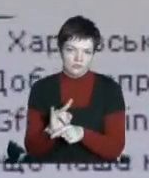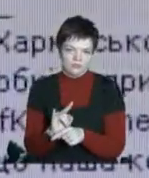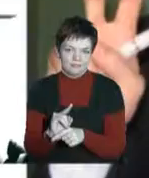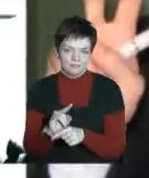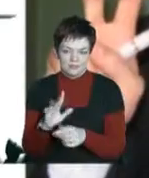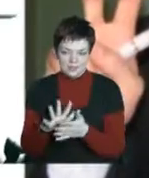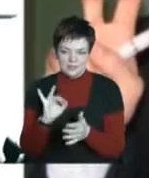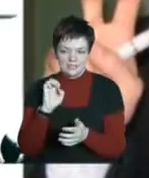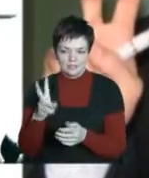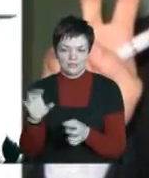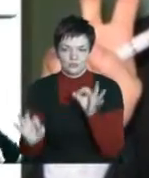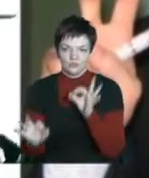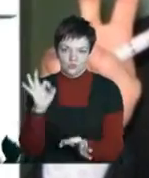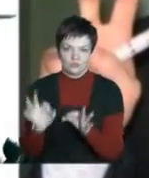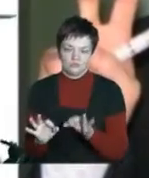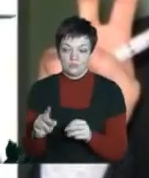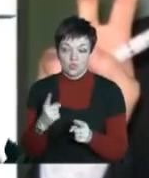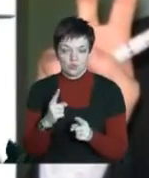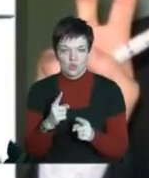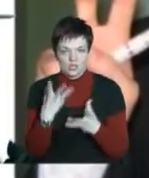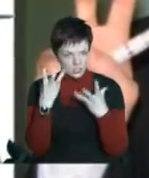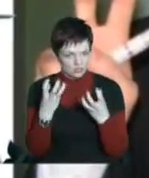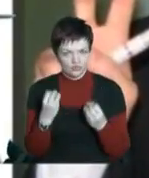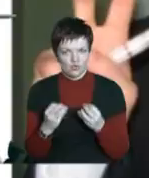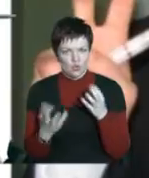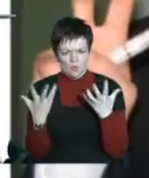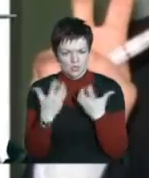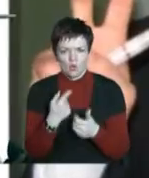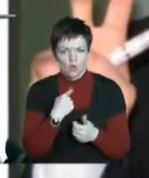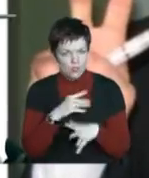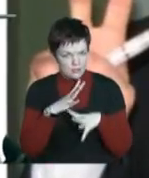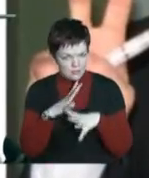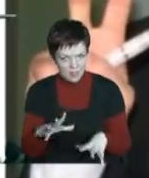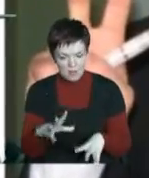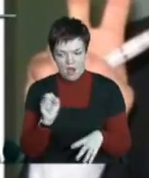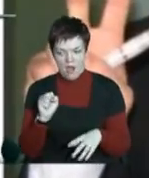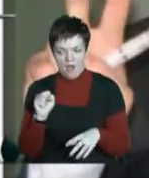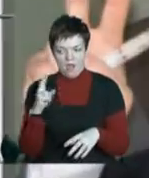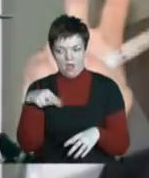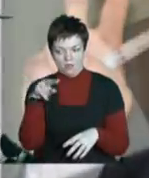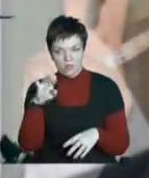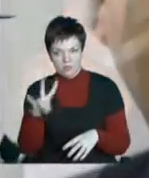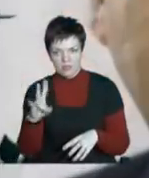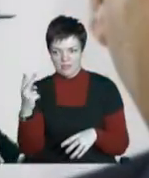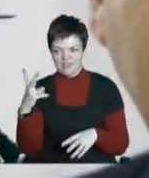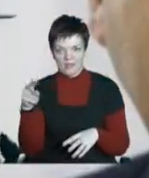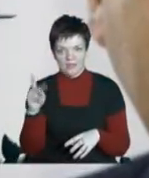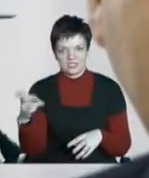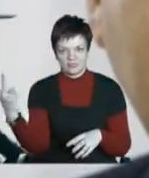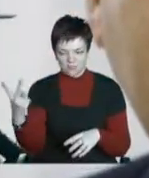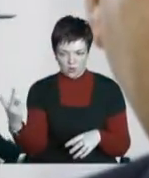информацию. Еще не начался подсчет голосов, а Кернес и Добкин настойчиво сигнализируют, что разрыв между